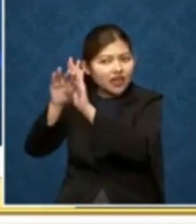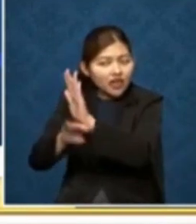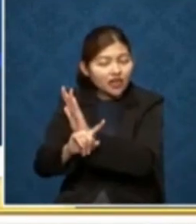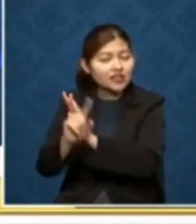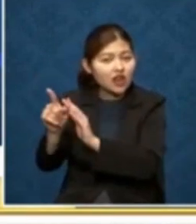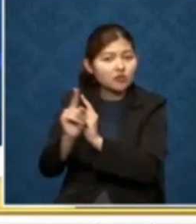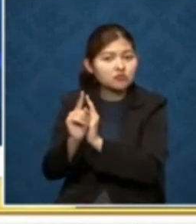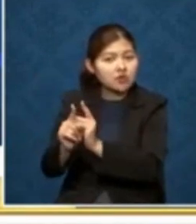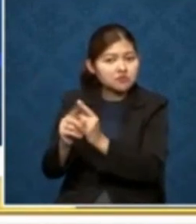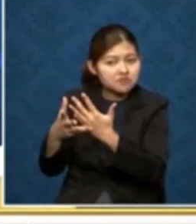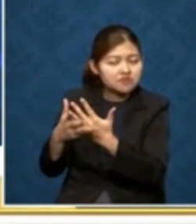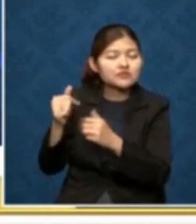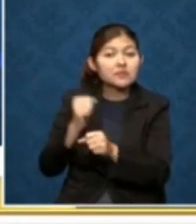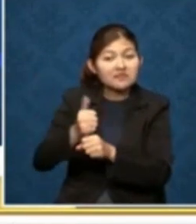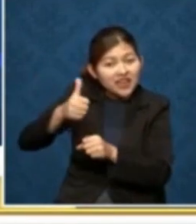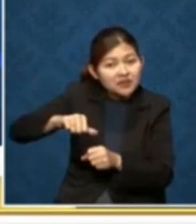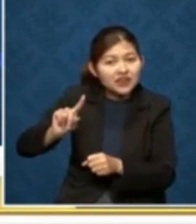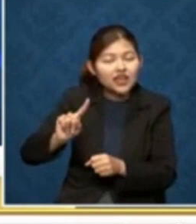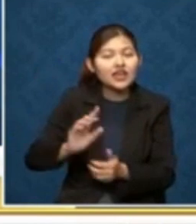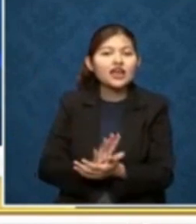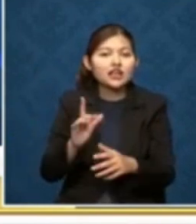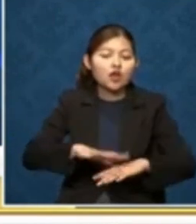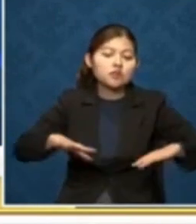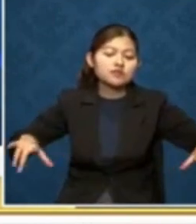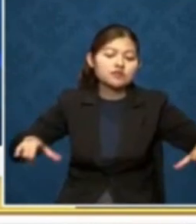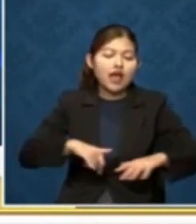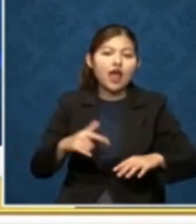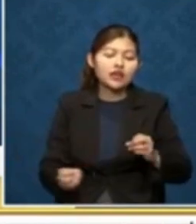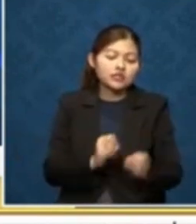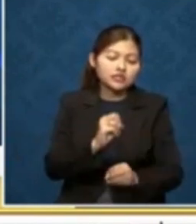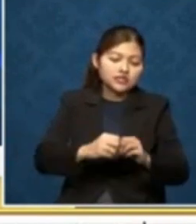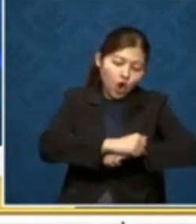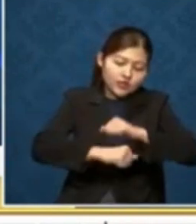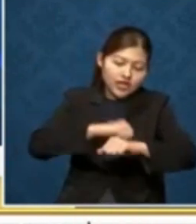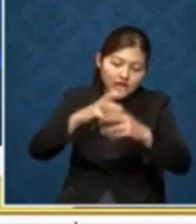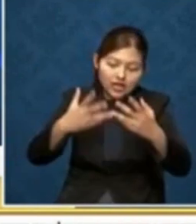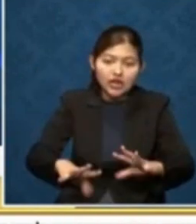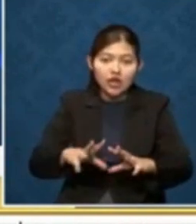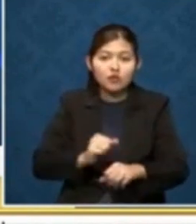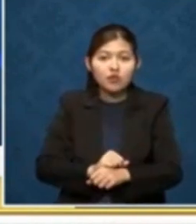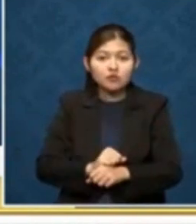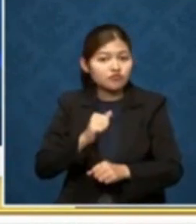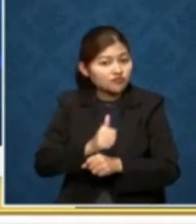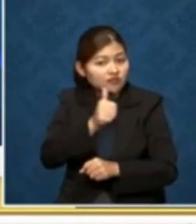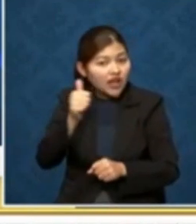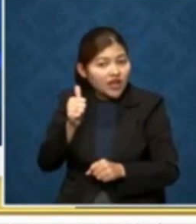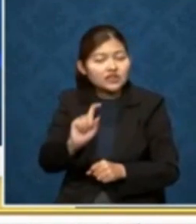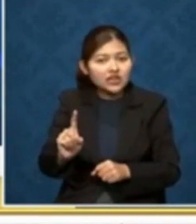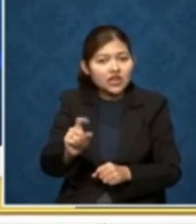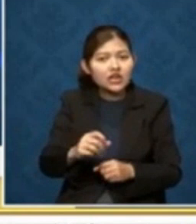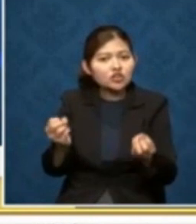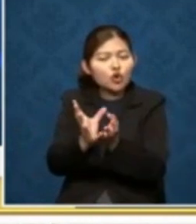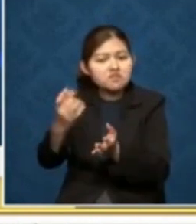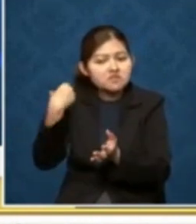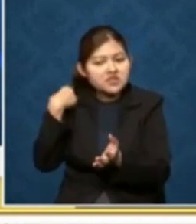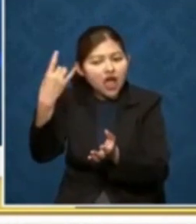อมที่เสียไประบบนิเวศที่เสียไปจะเป็นอย่างไรใครจะรับผิดชอบใครจะรู้ว่าอนาคตจะเกิดอะไรขึ้นเพราะฉะนั้นเรื่องนี้นะ